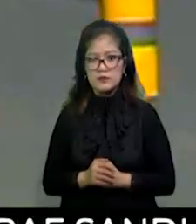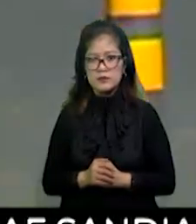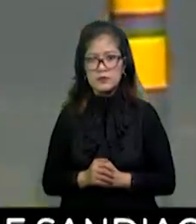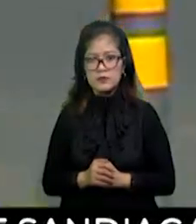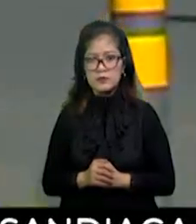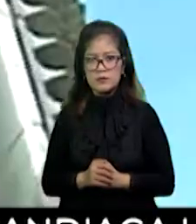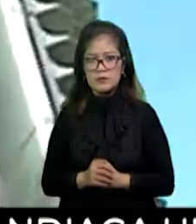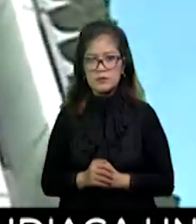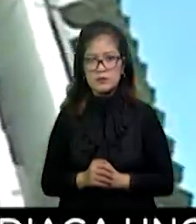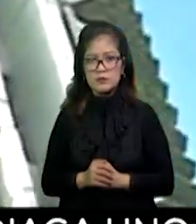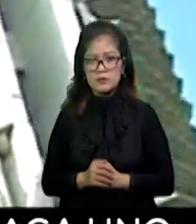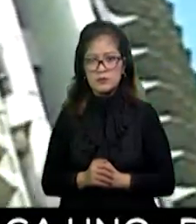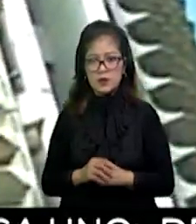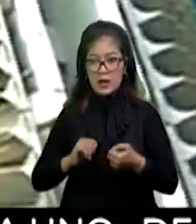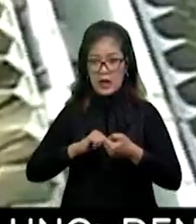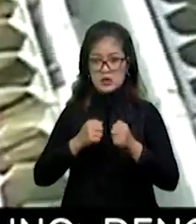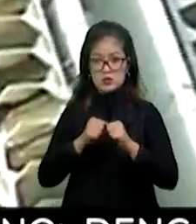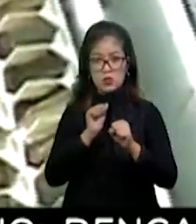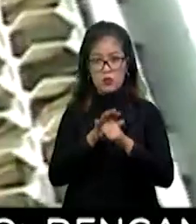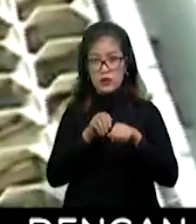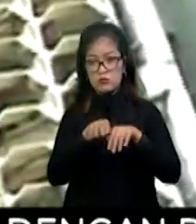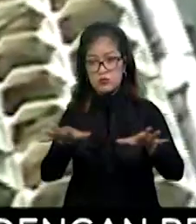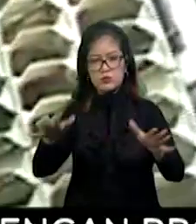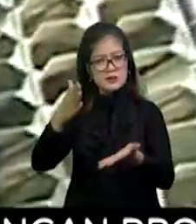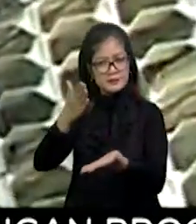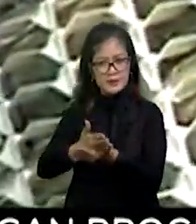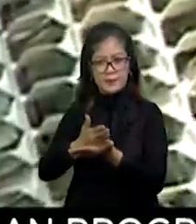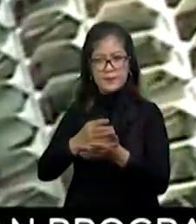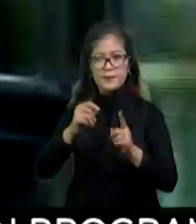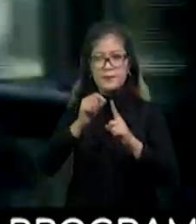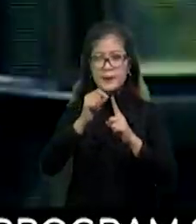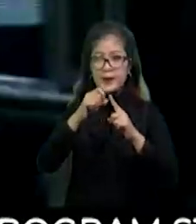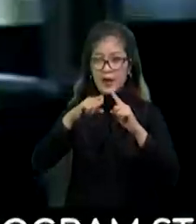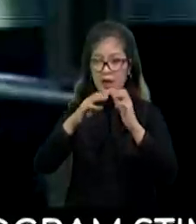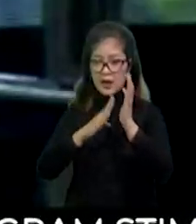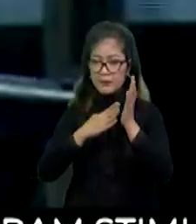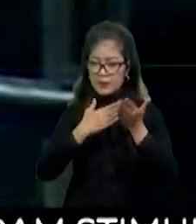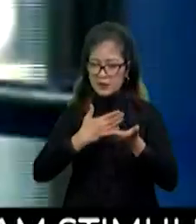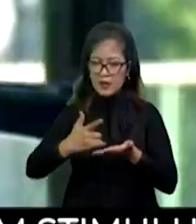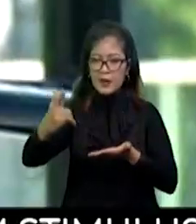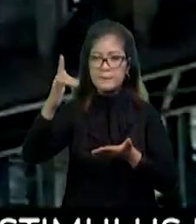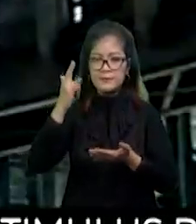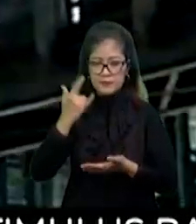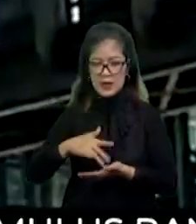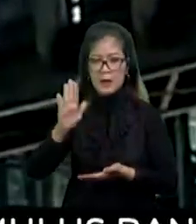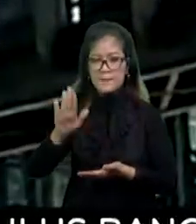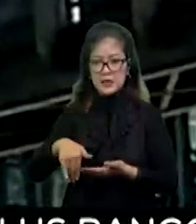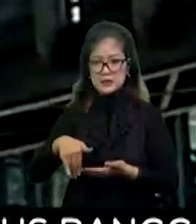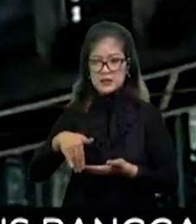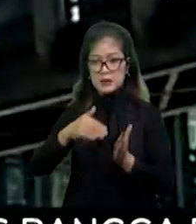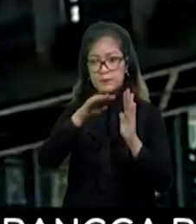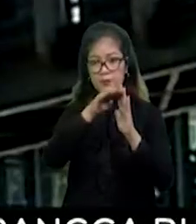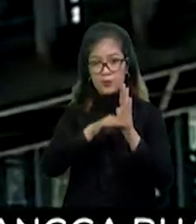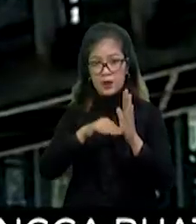Untuk mengendalikan penularan COVID-19, pemerintah akan tetap memberlakukan PPKM selama pandemi. Penentuan level PPKM nantinya